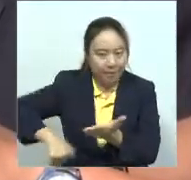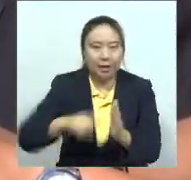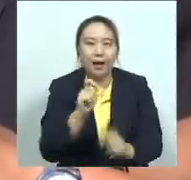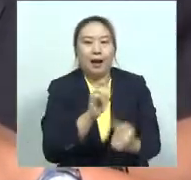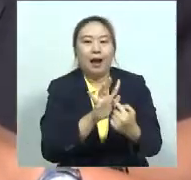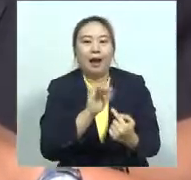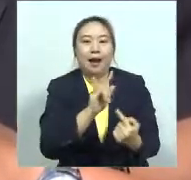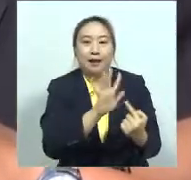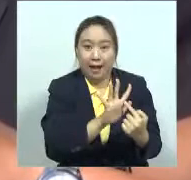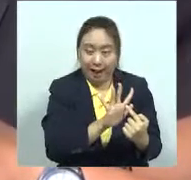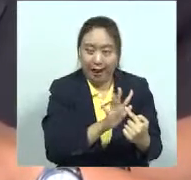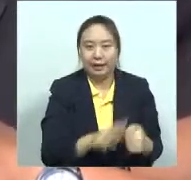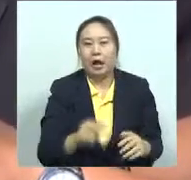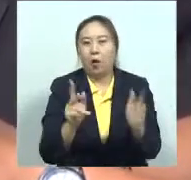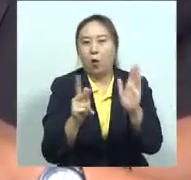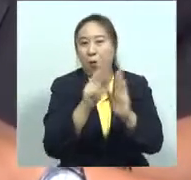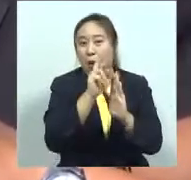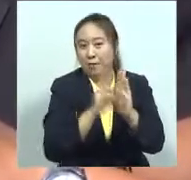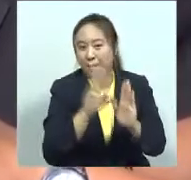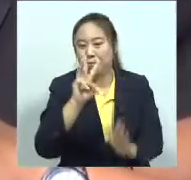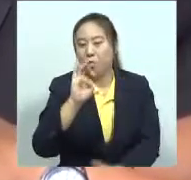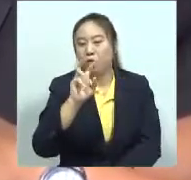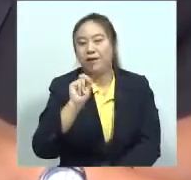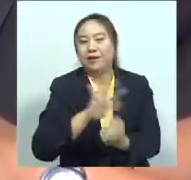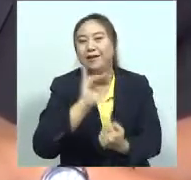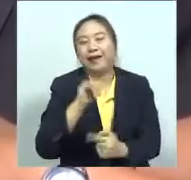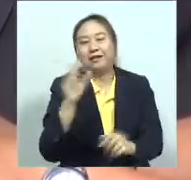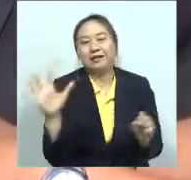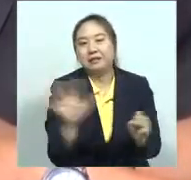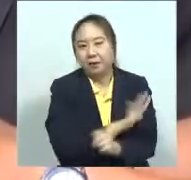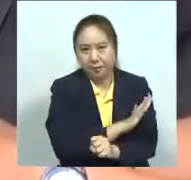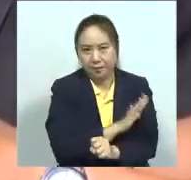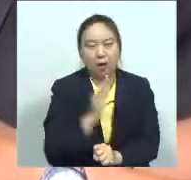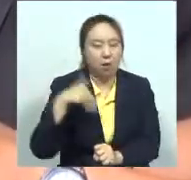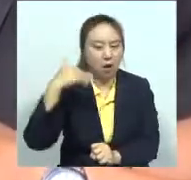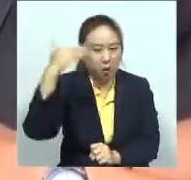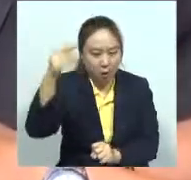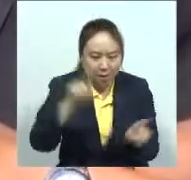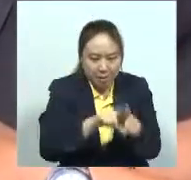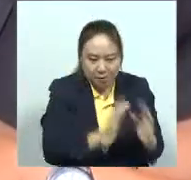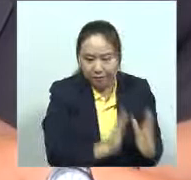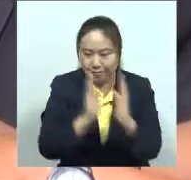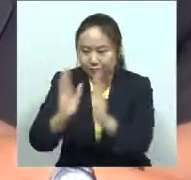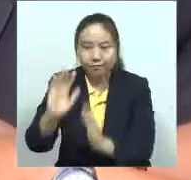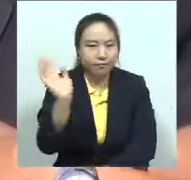ครับอย่างเต็มที่นะเพื่อจะให้ไม่ให้สิ่งเหล่านี้มันเกิดขึ้นอีกนะ